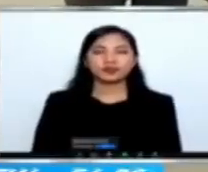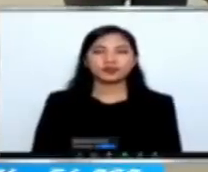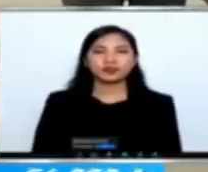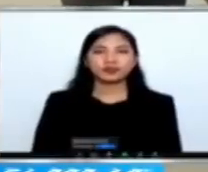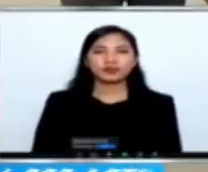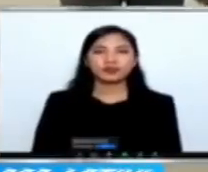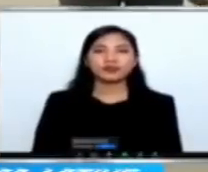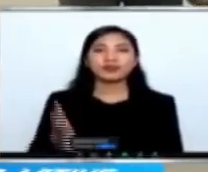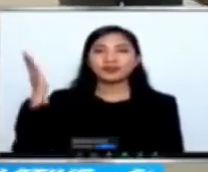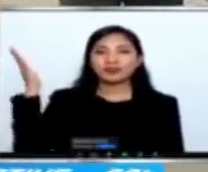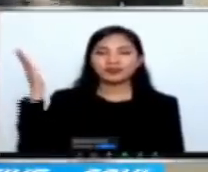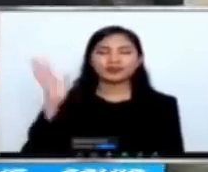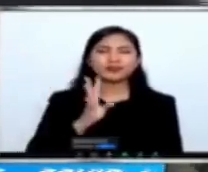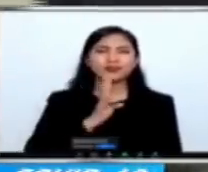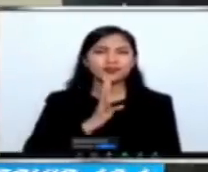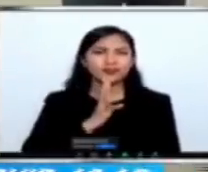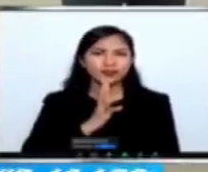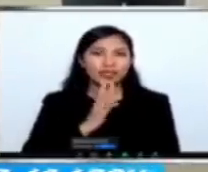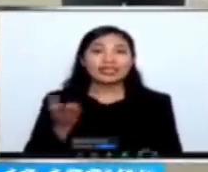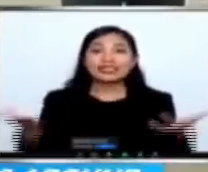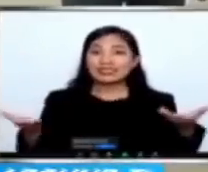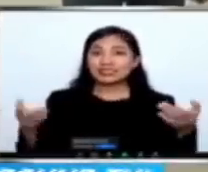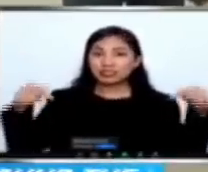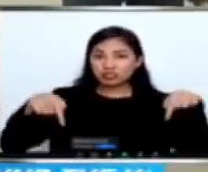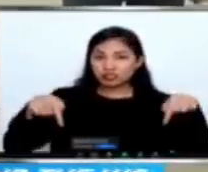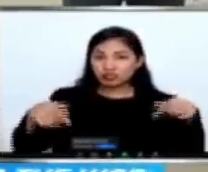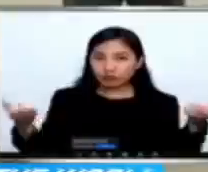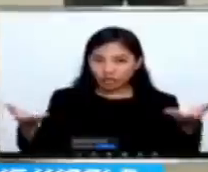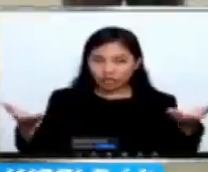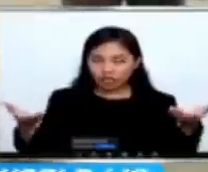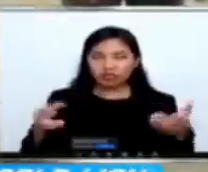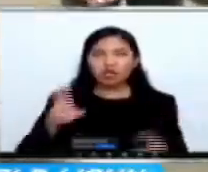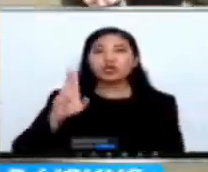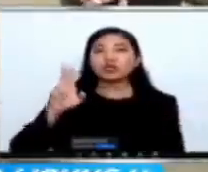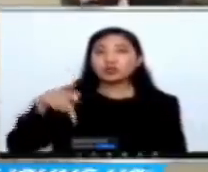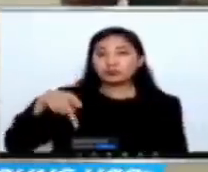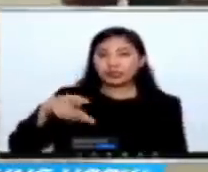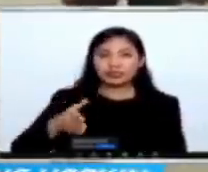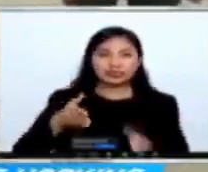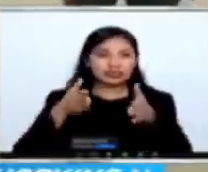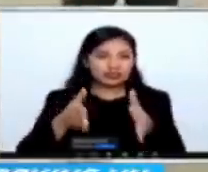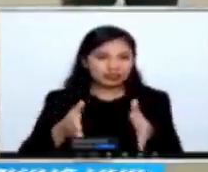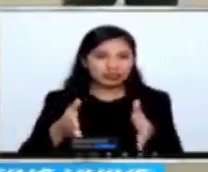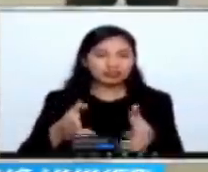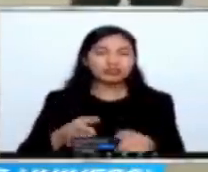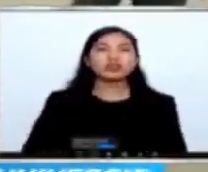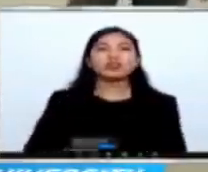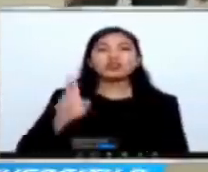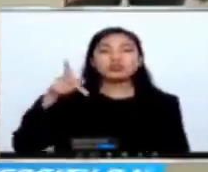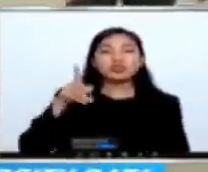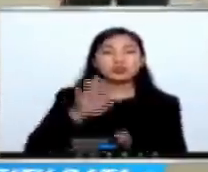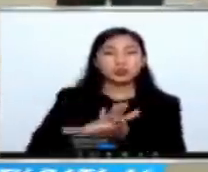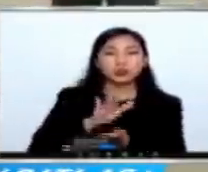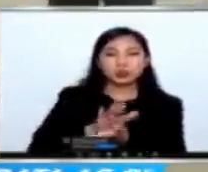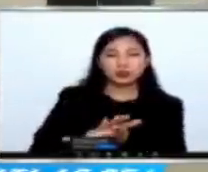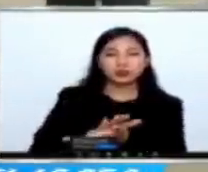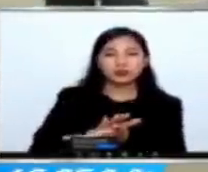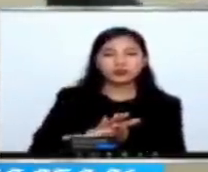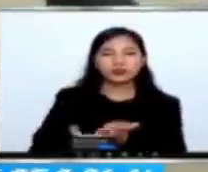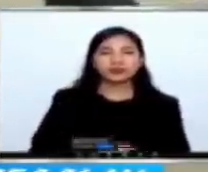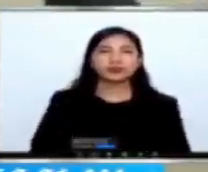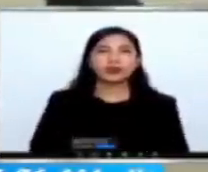Rafi, Connie, nandito ngayon sa University Avenue sa UP Diliman Campus at nagtitipon-tipon ang iba't